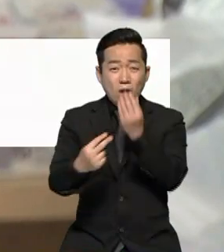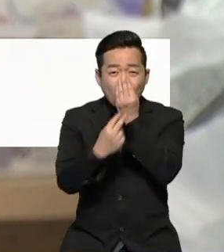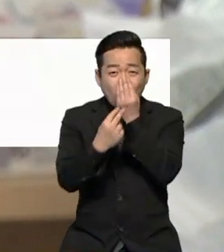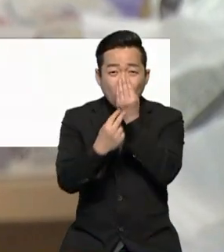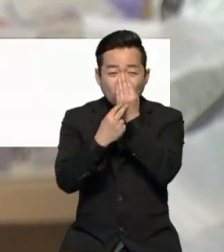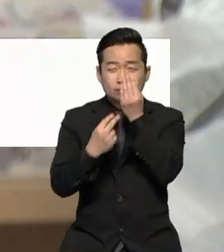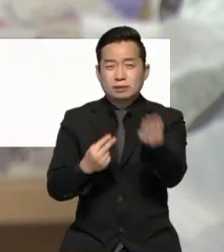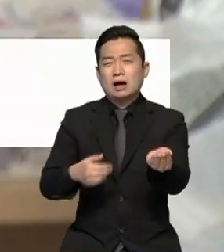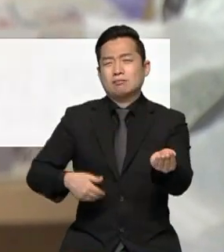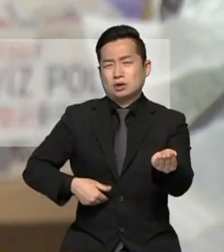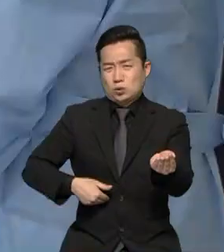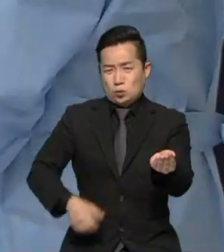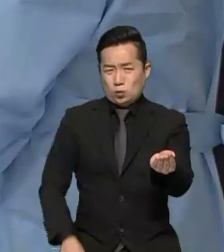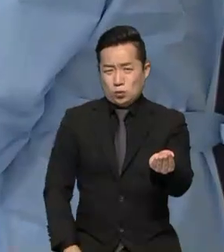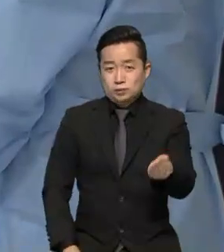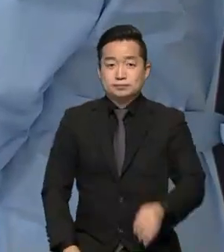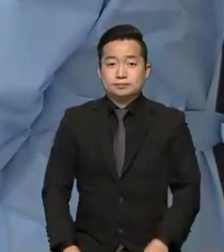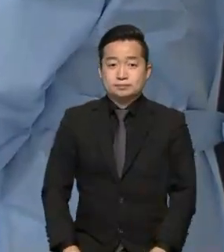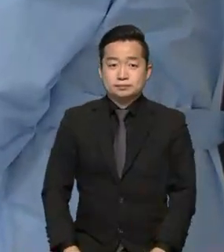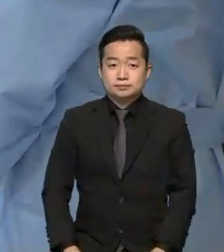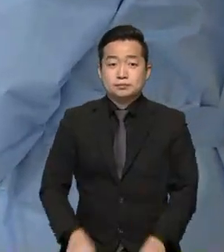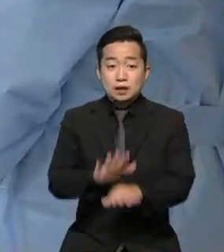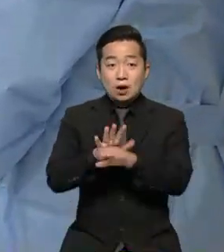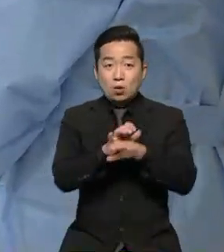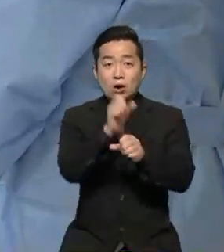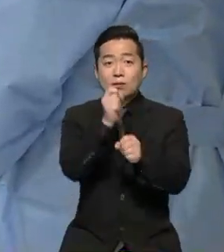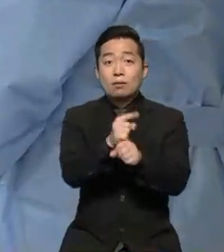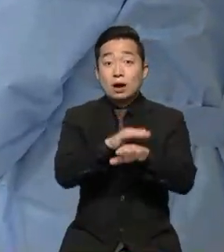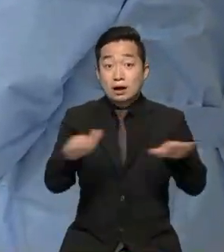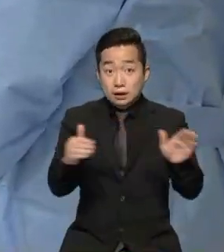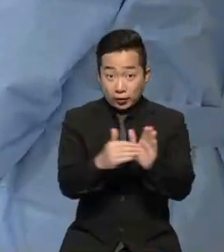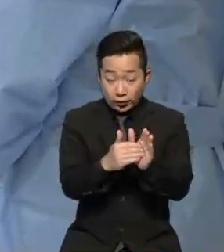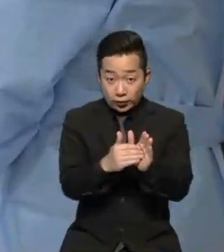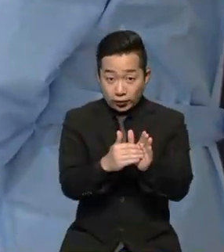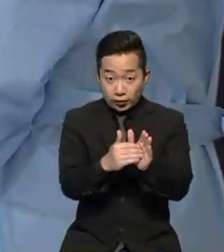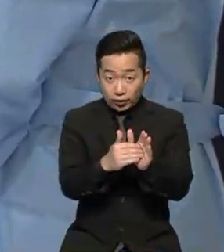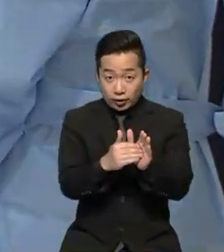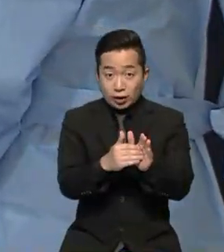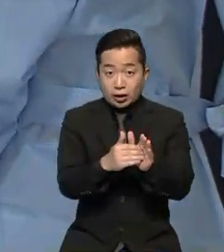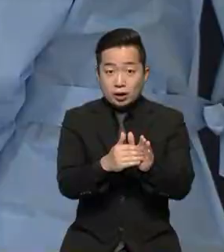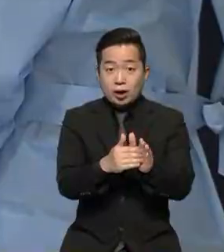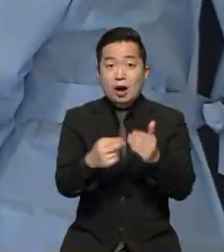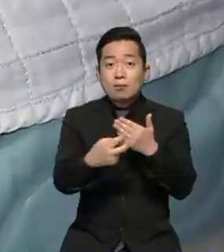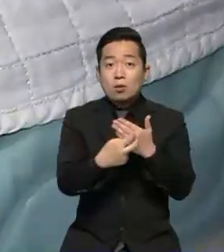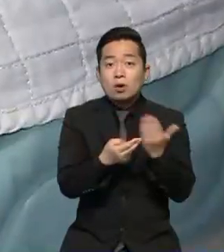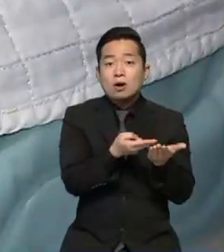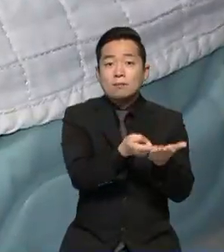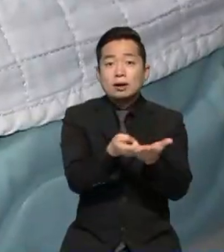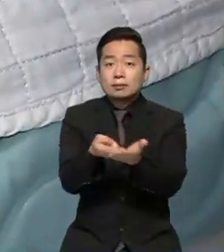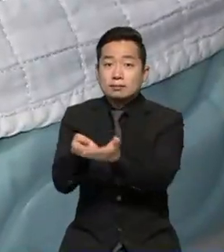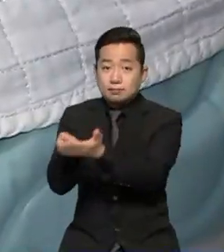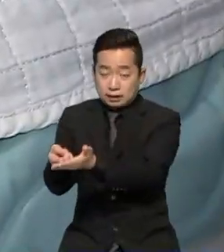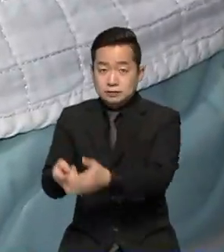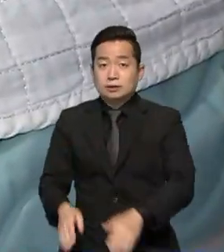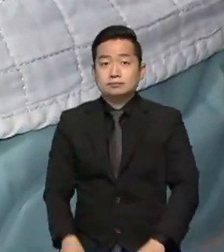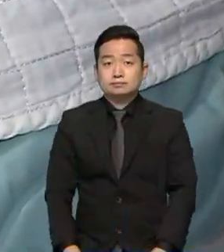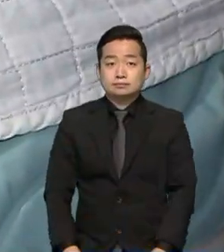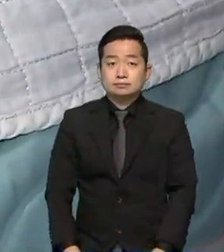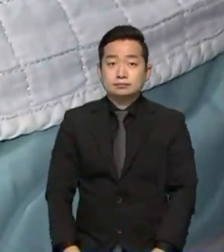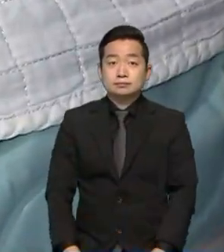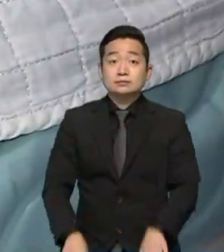호흡기를 뗄 수 있어야 되는데 코로나는 이미 다 나았지만 여러 병원에서 치료받다가 다재 내성